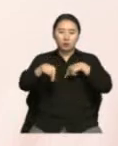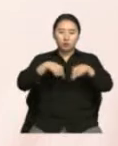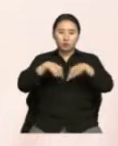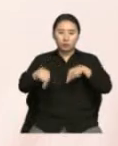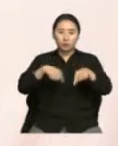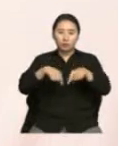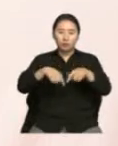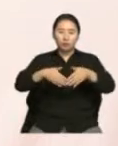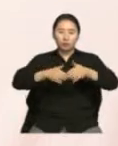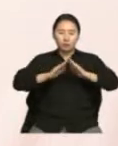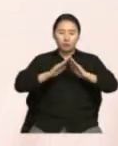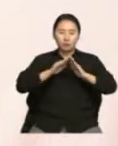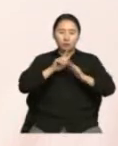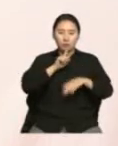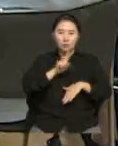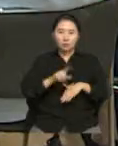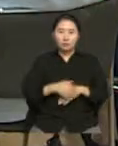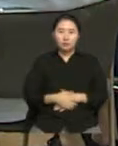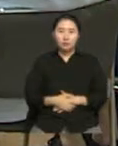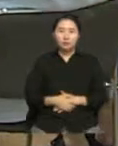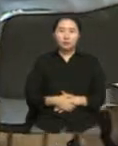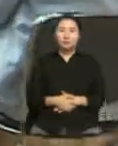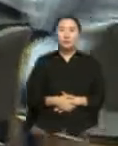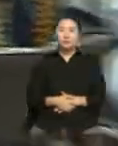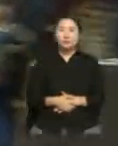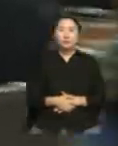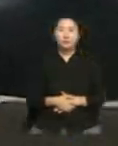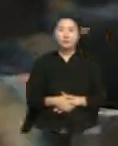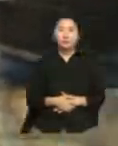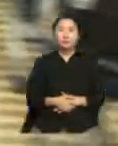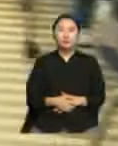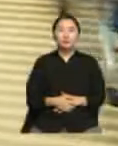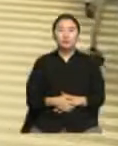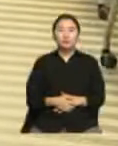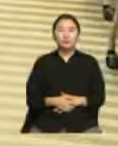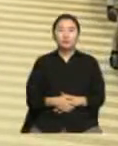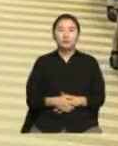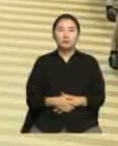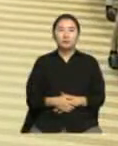활용할 방침이라고 밝혔습니다. 딜라이브 서울경기 케이블TV 박영찬입니다.